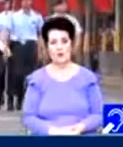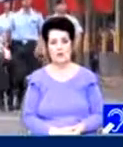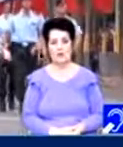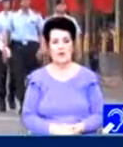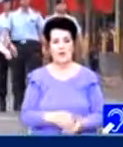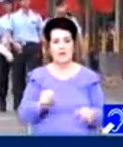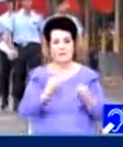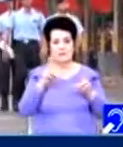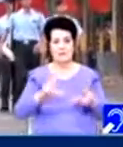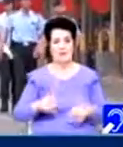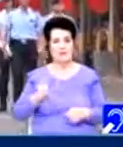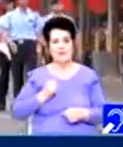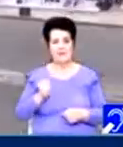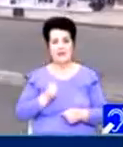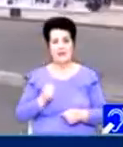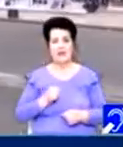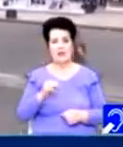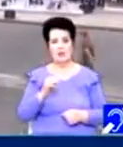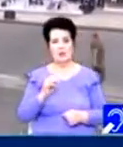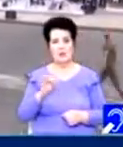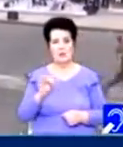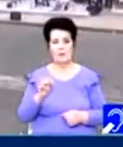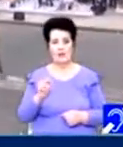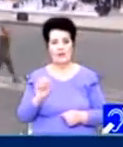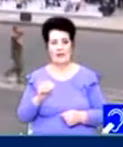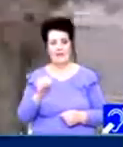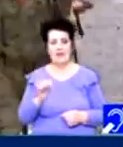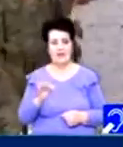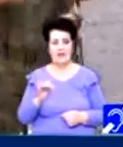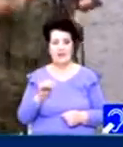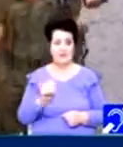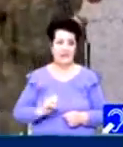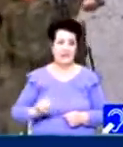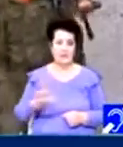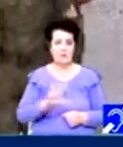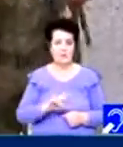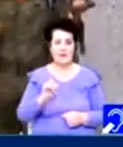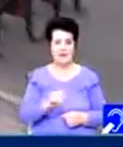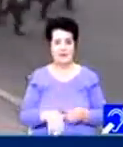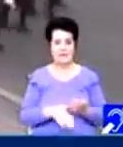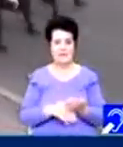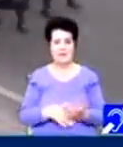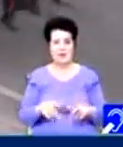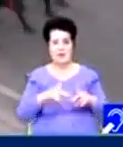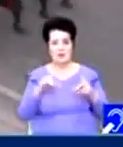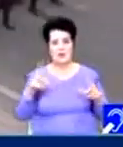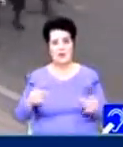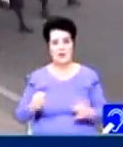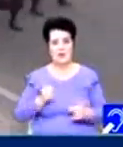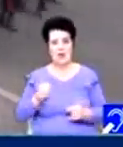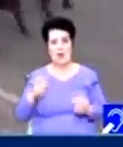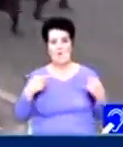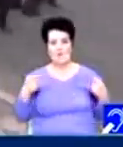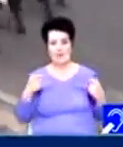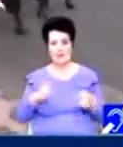Forțele speciale militare trupelor terestre, membrii Inițiativei Europene de Intervenție, școlile de ofițeri și de